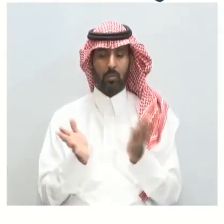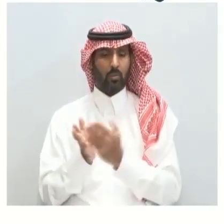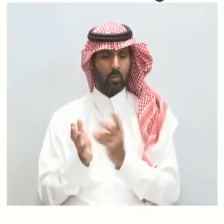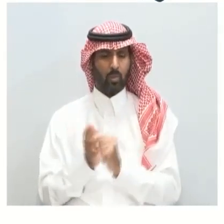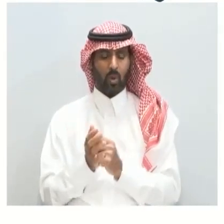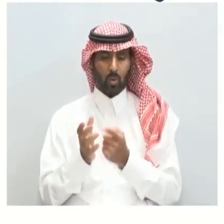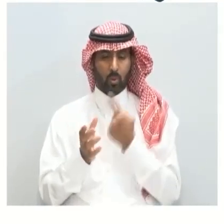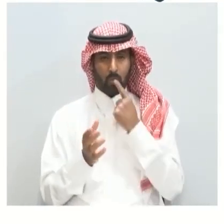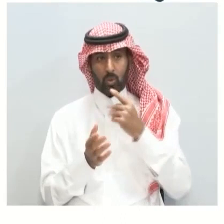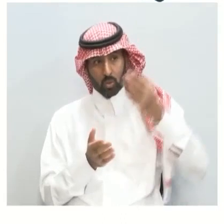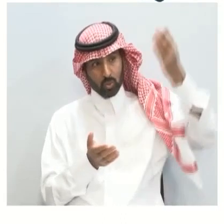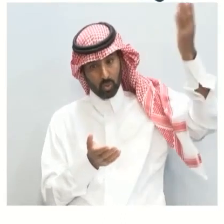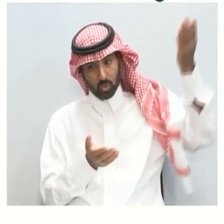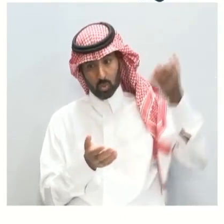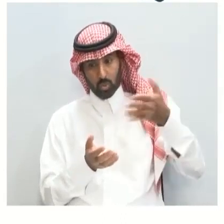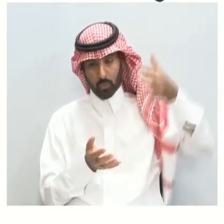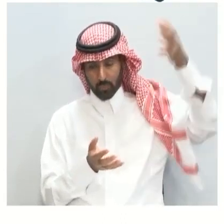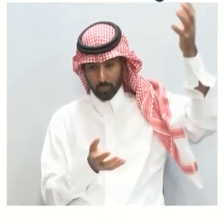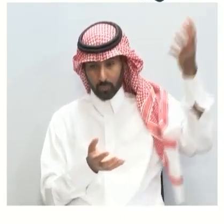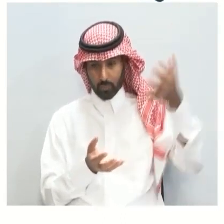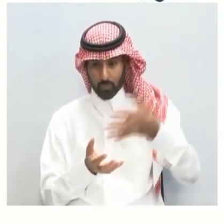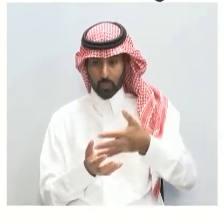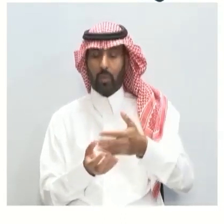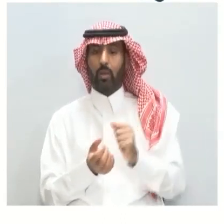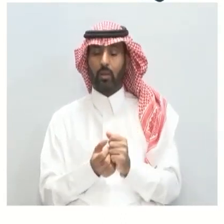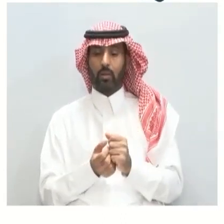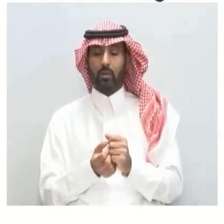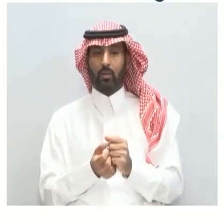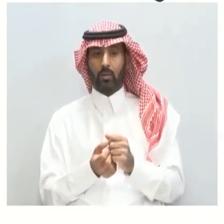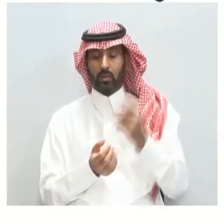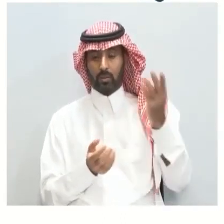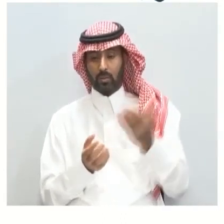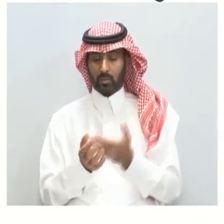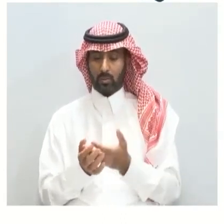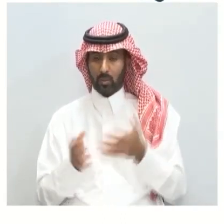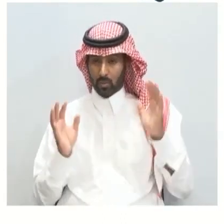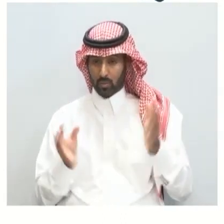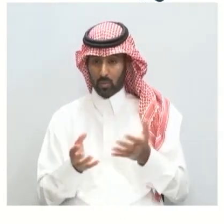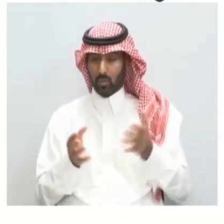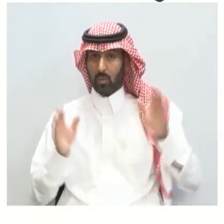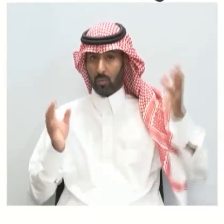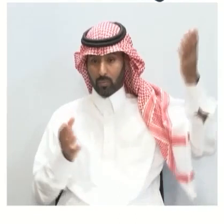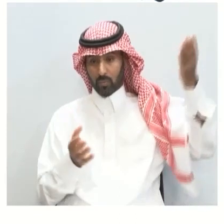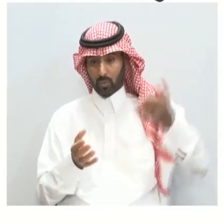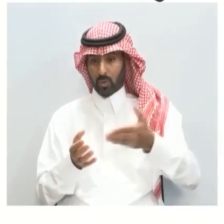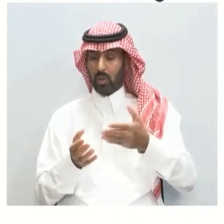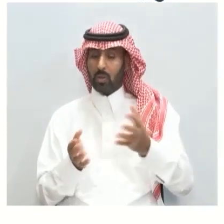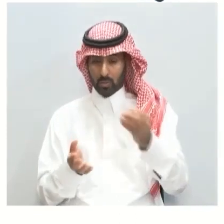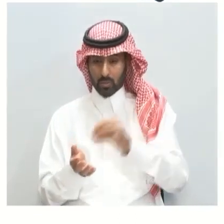ماذا اولا ناتي من حيث نزوله هذا الاول كذلك من حيث جعه